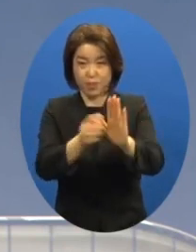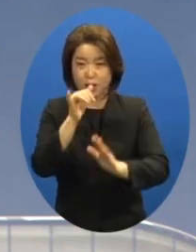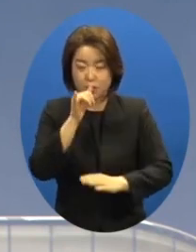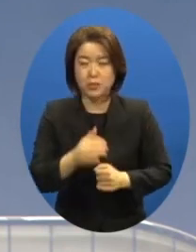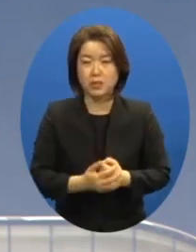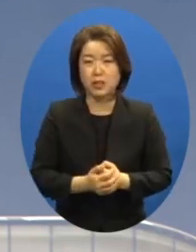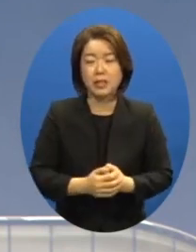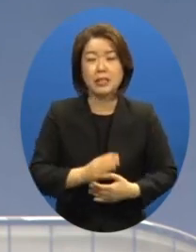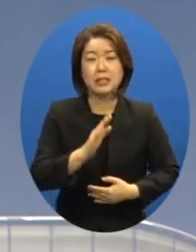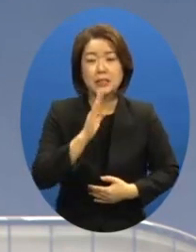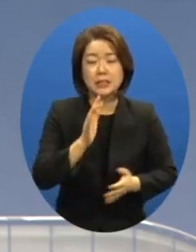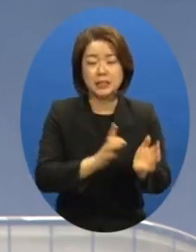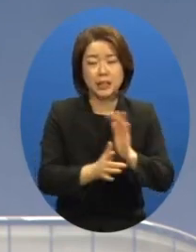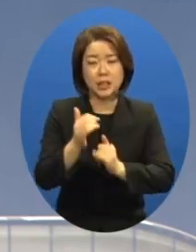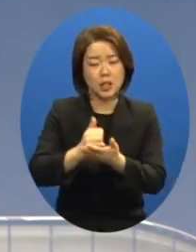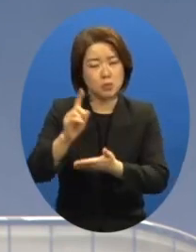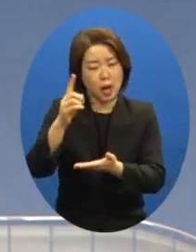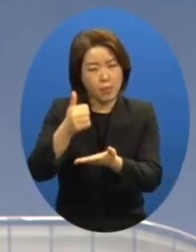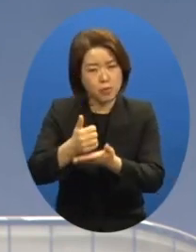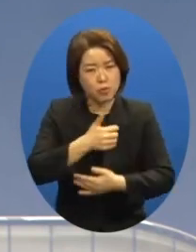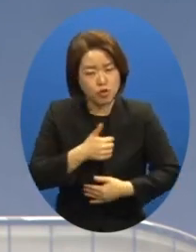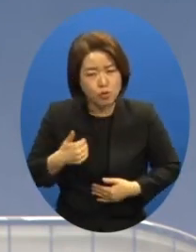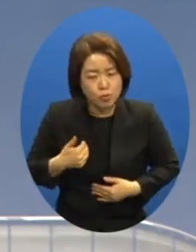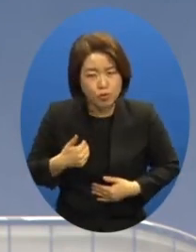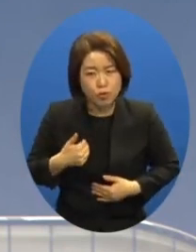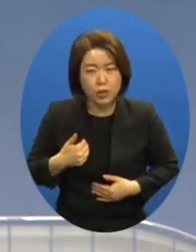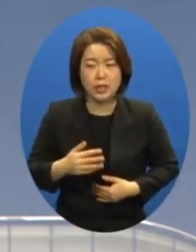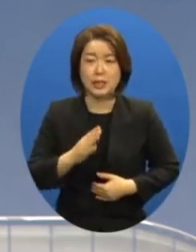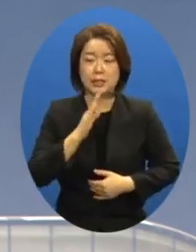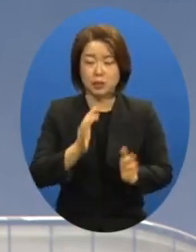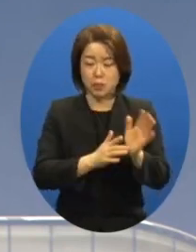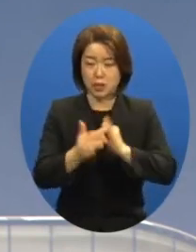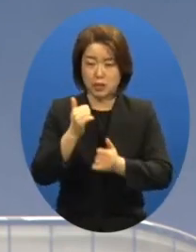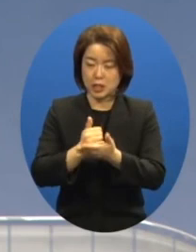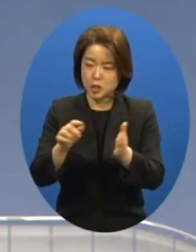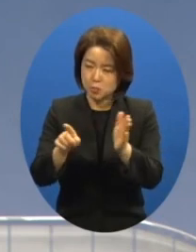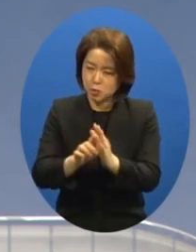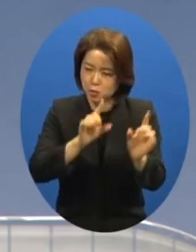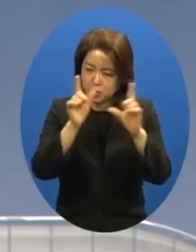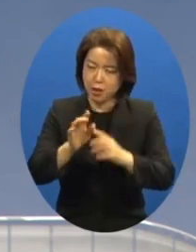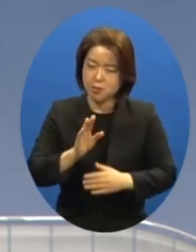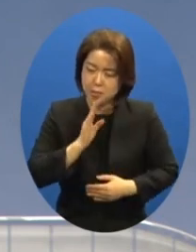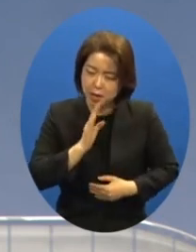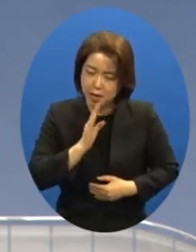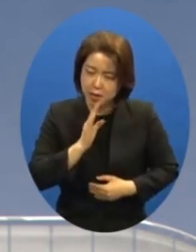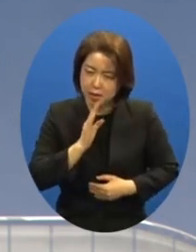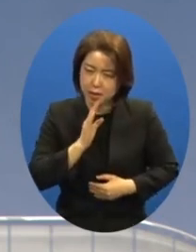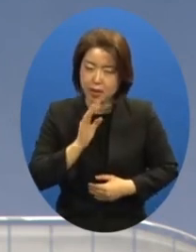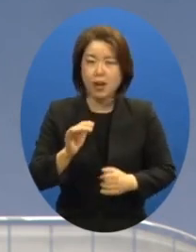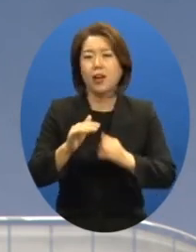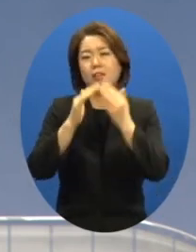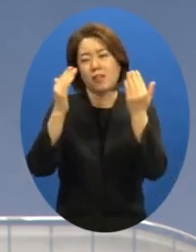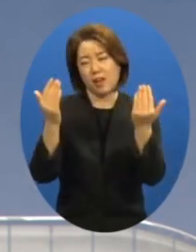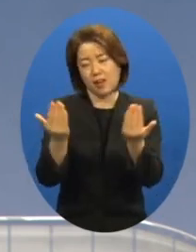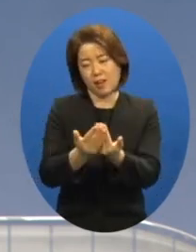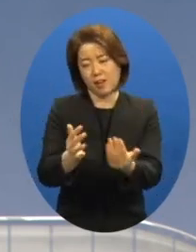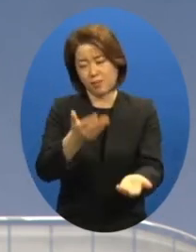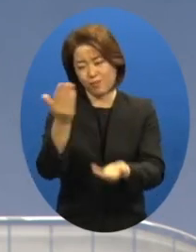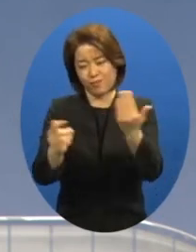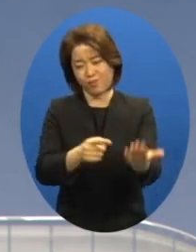예수님만 보지만 충분 해 내 찌 정말 예수님을 믿고 내린 살았는지 받아 달아납니다